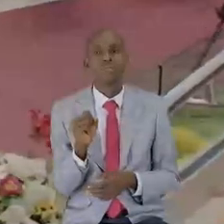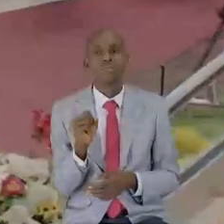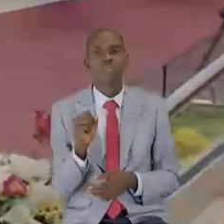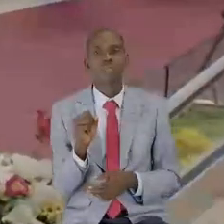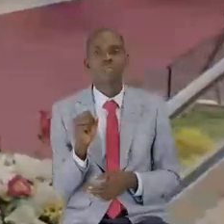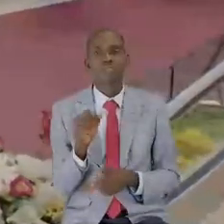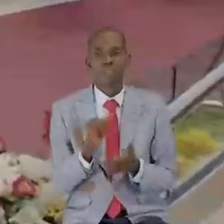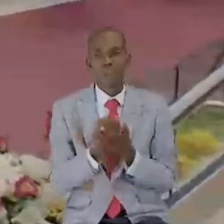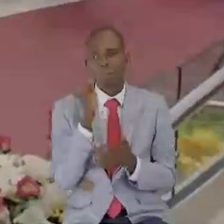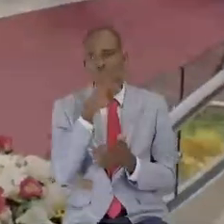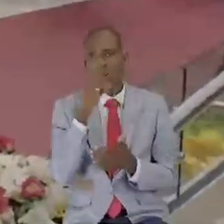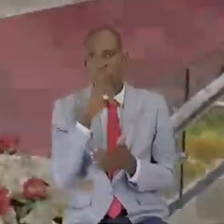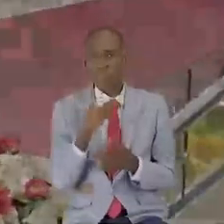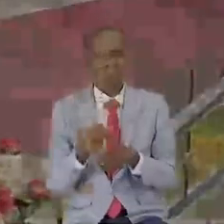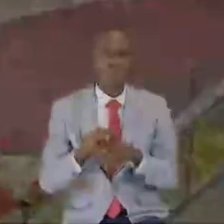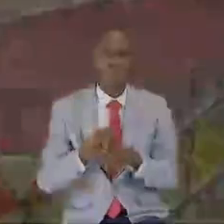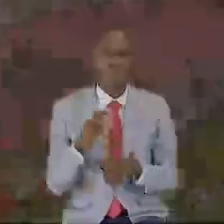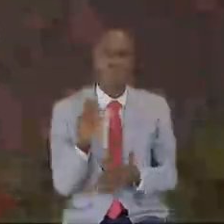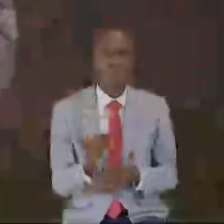cette fausseté,